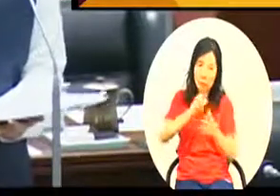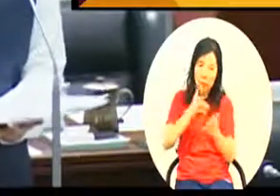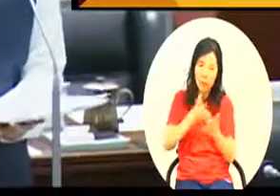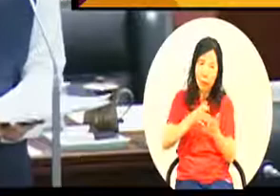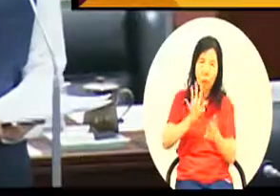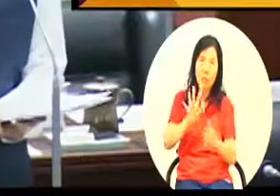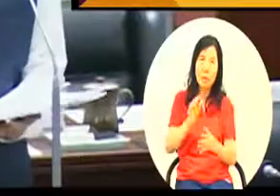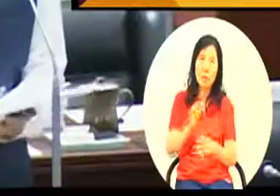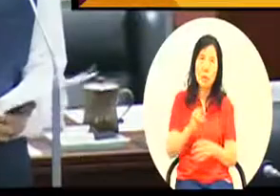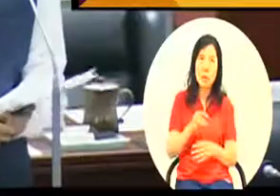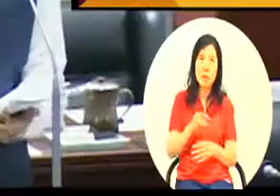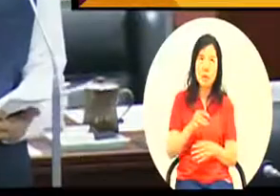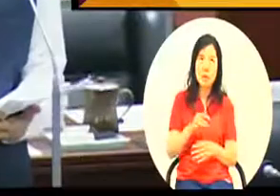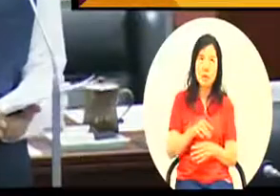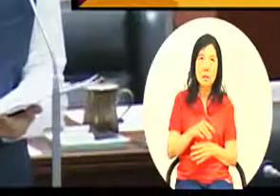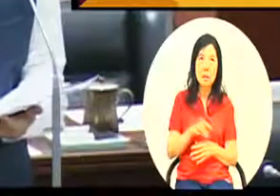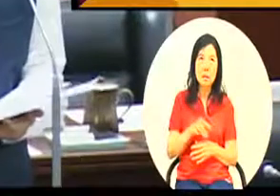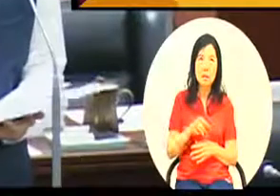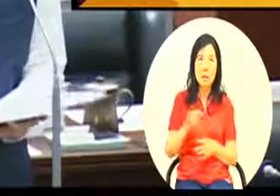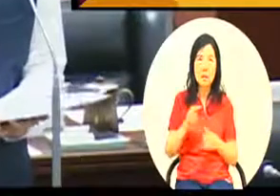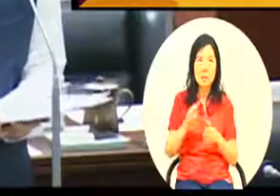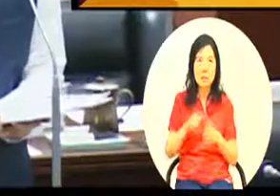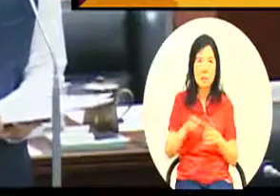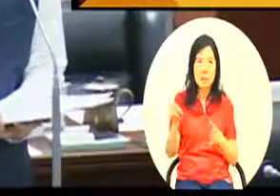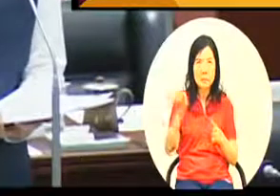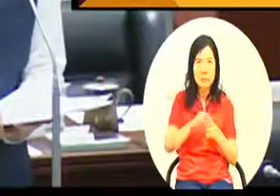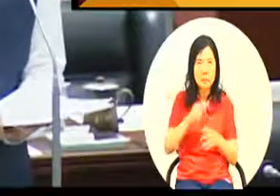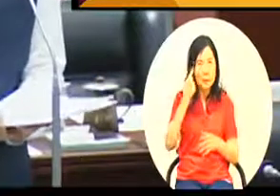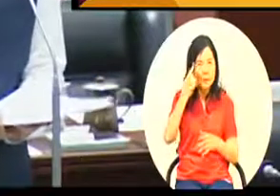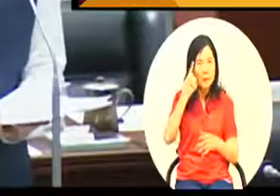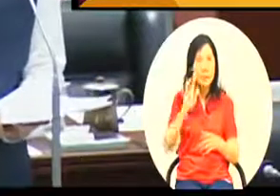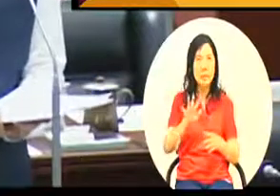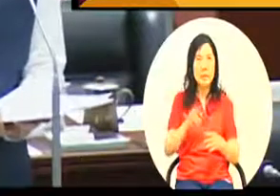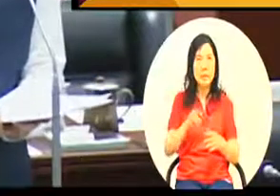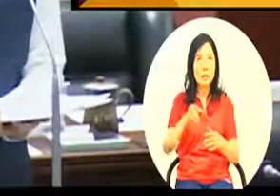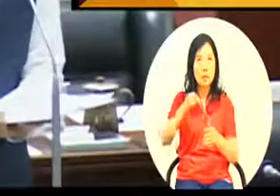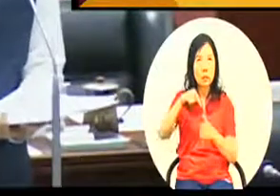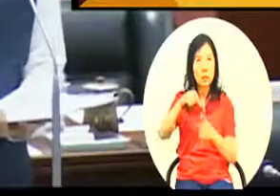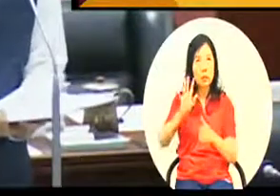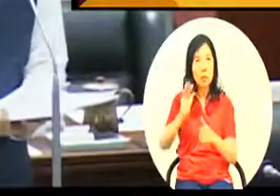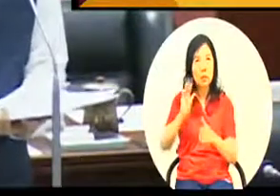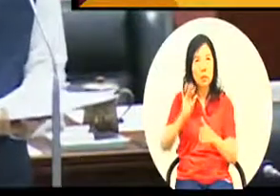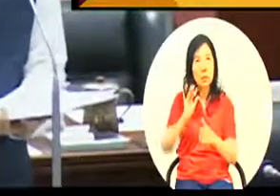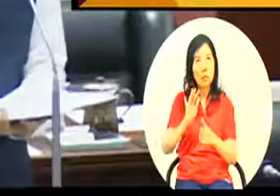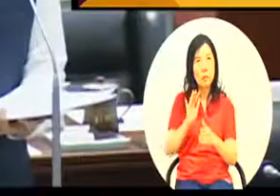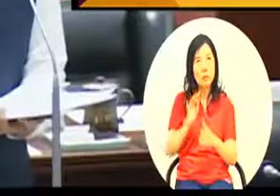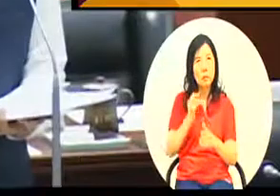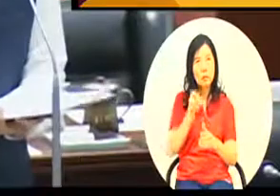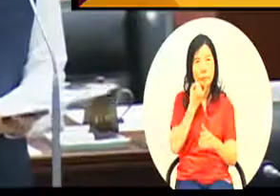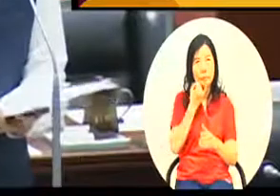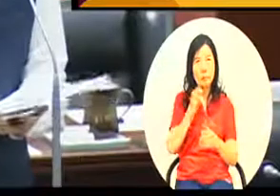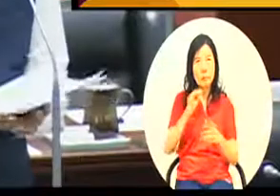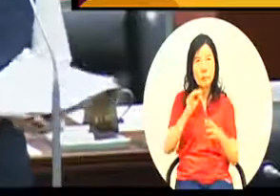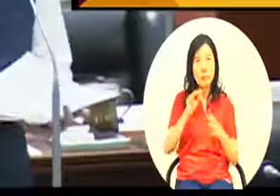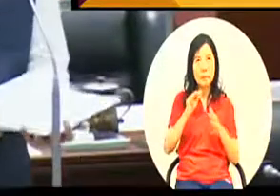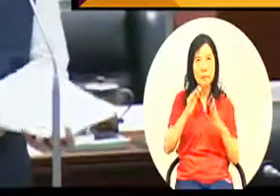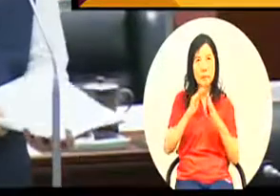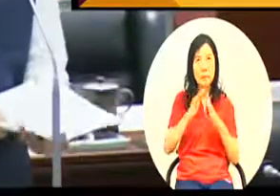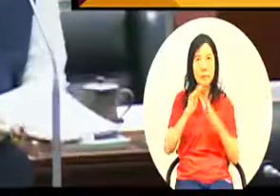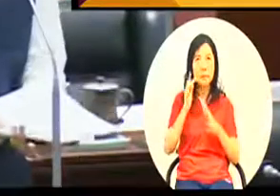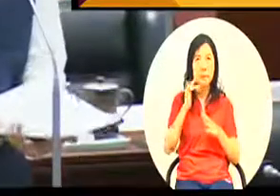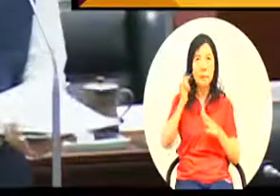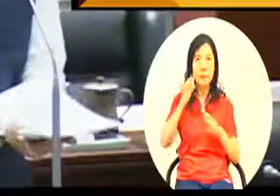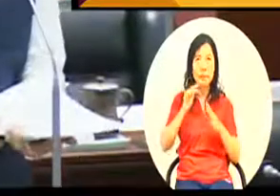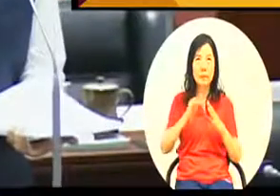可能是他们自己的人生观或价值观有跟小朋友教育到这部分，可是我觉得。家长联盟，你们自己可能要去提